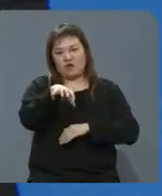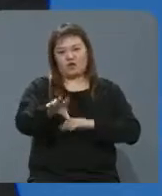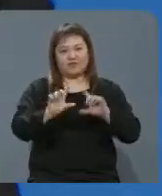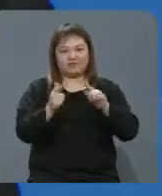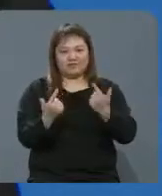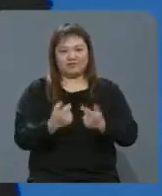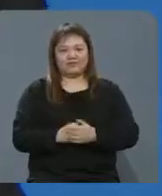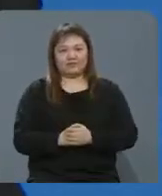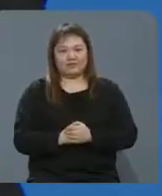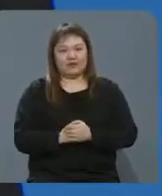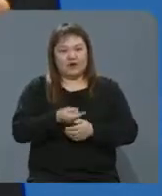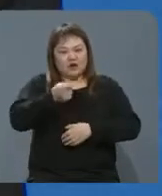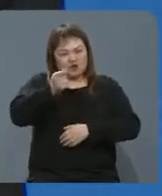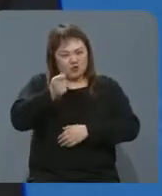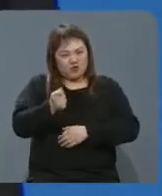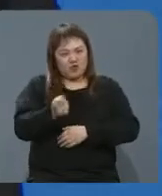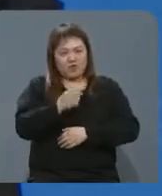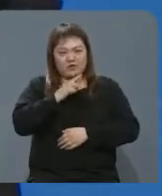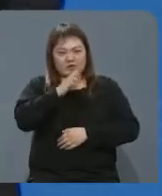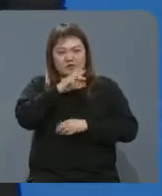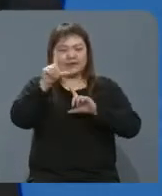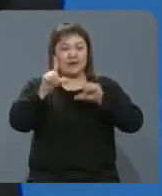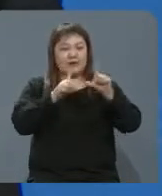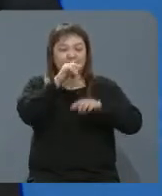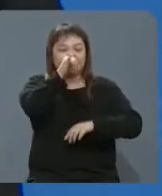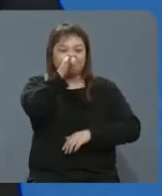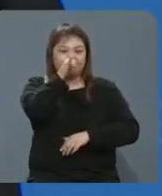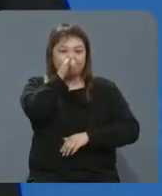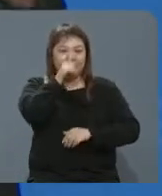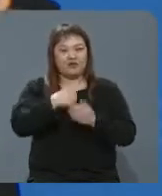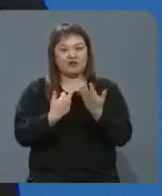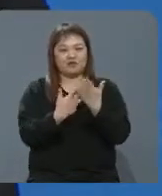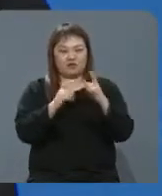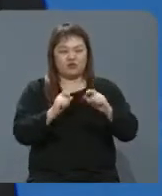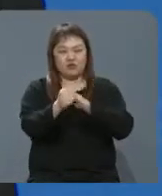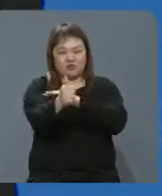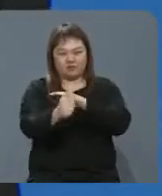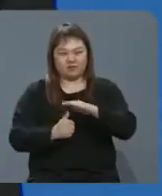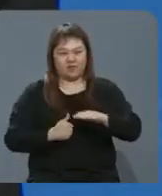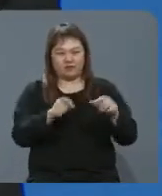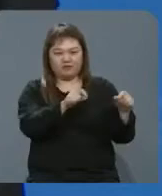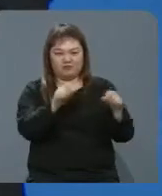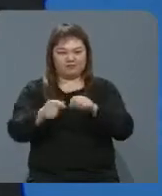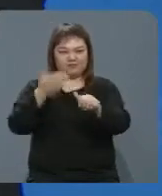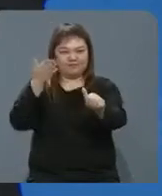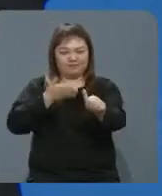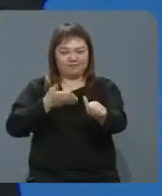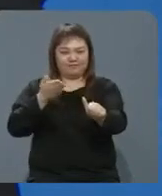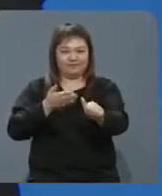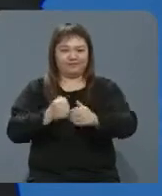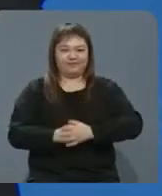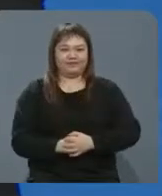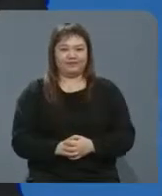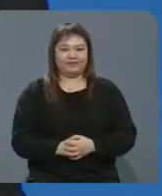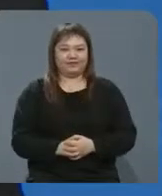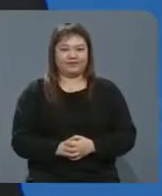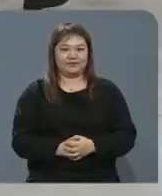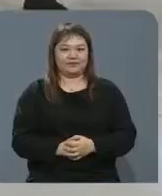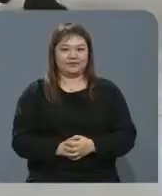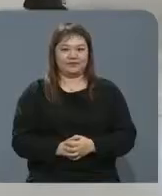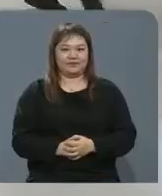아닙니다. 조금이라도 의심 증상이 있으면 제주 방문을 미뤄주시기를